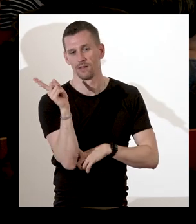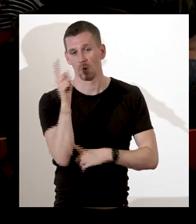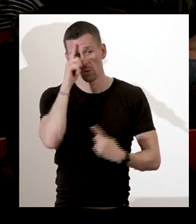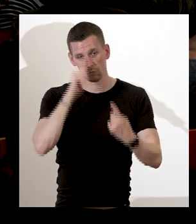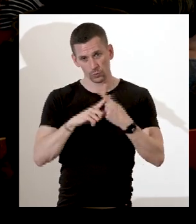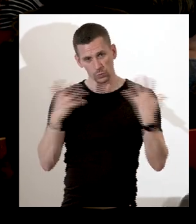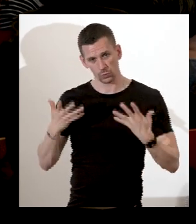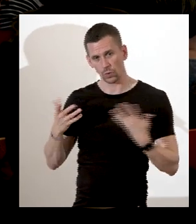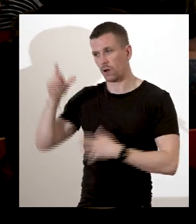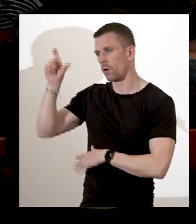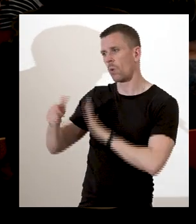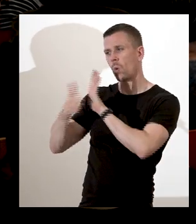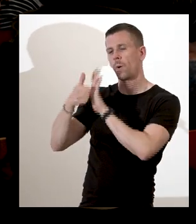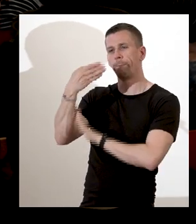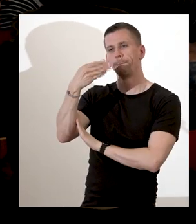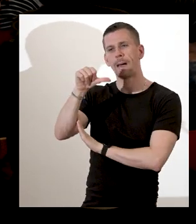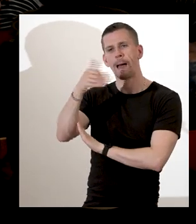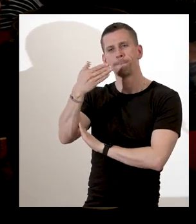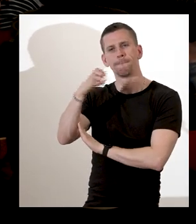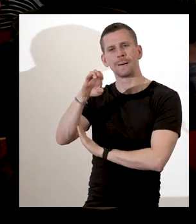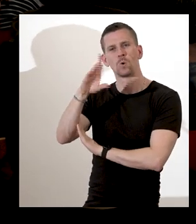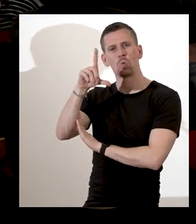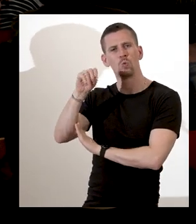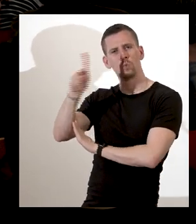et jusqu'à aujourd'hui dans le